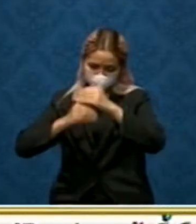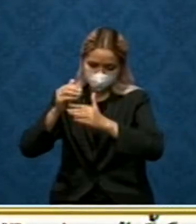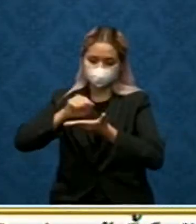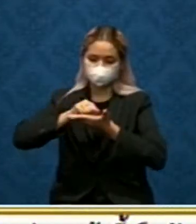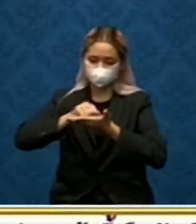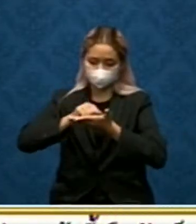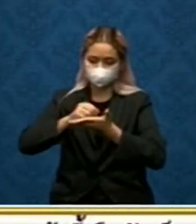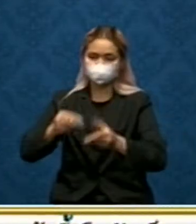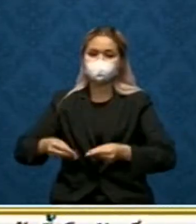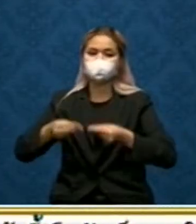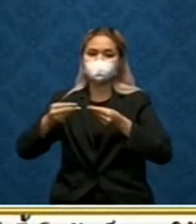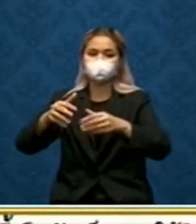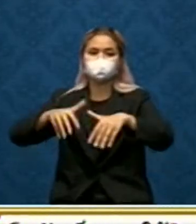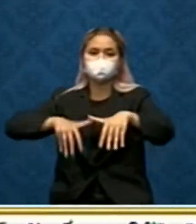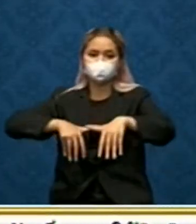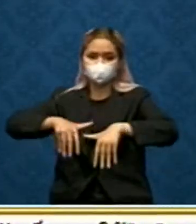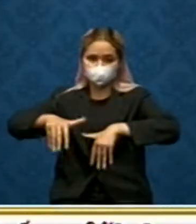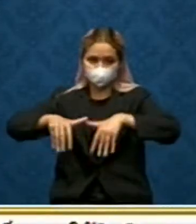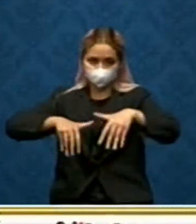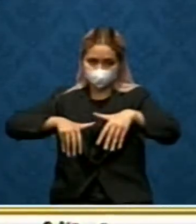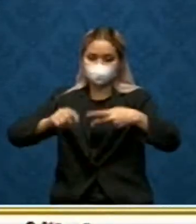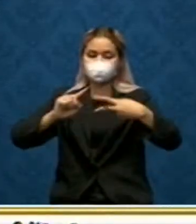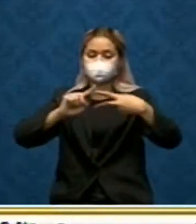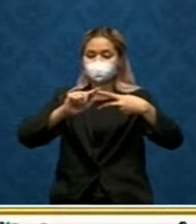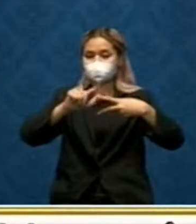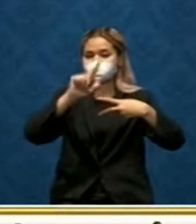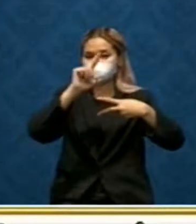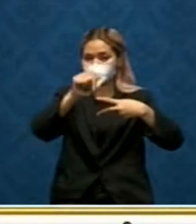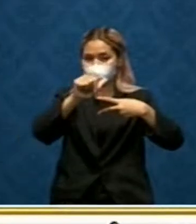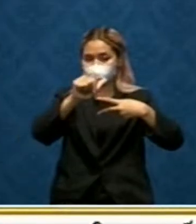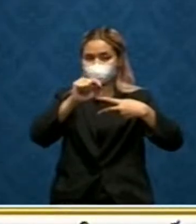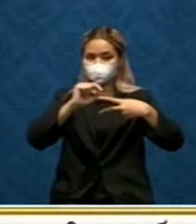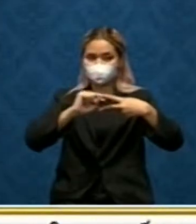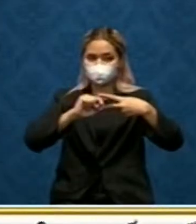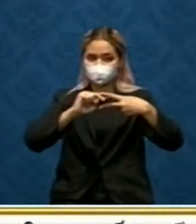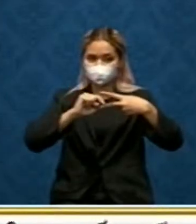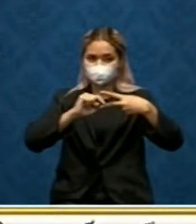ชนนายิบายหลักก็คือป positions